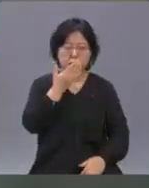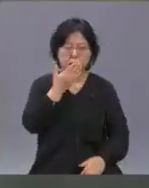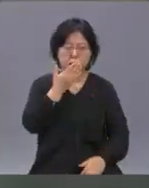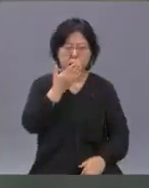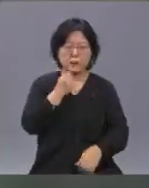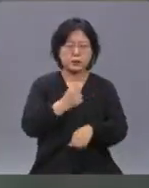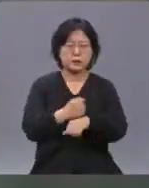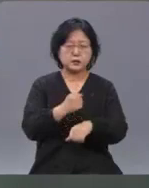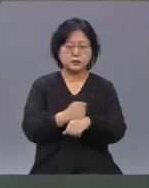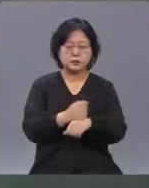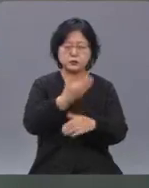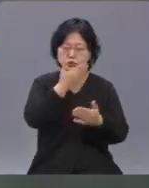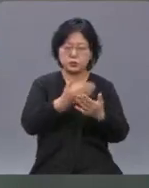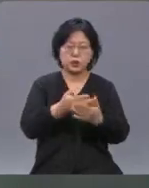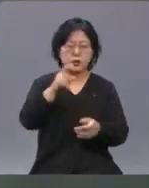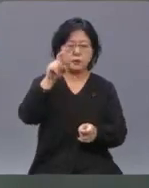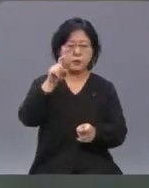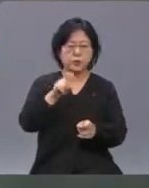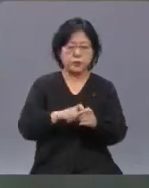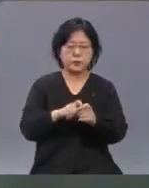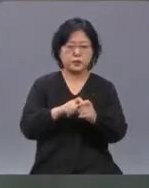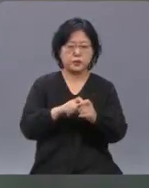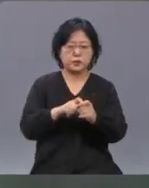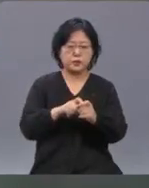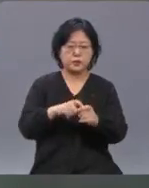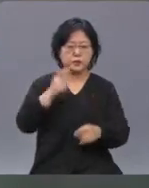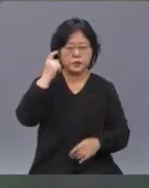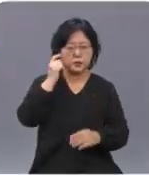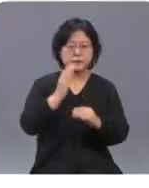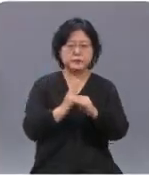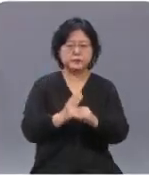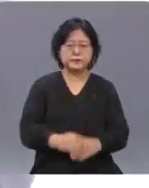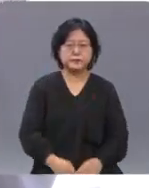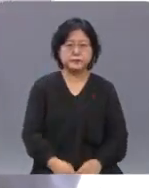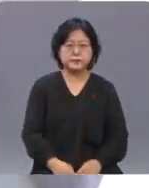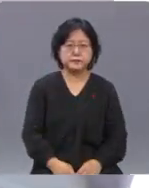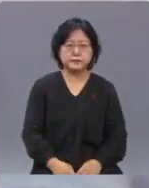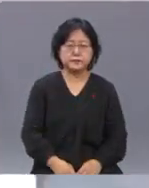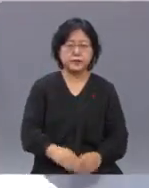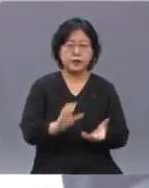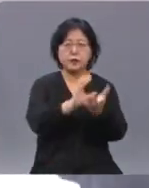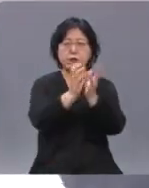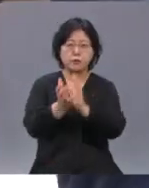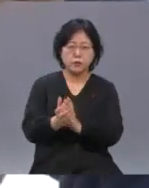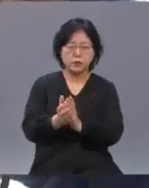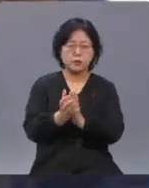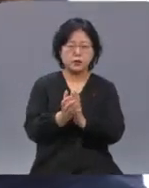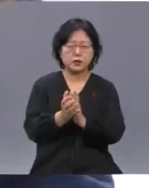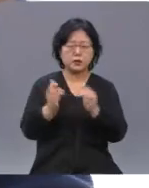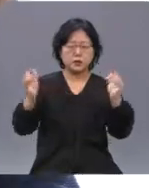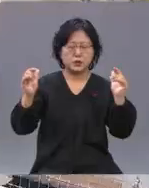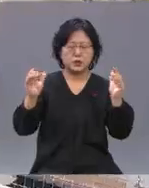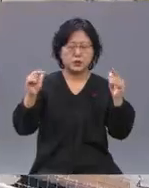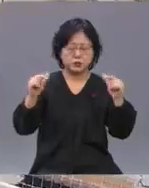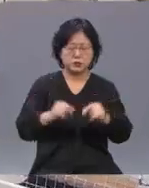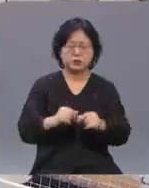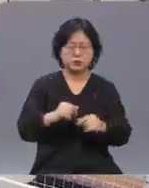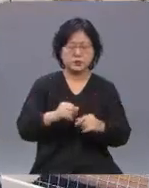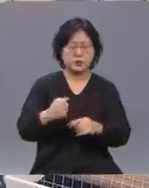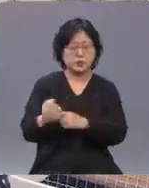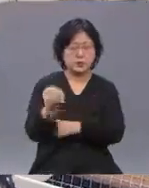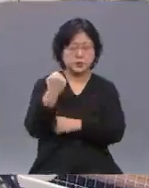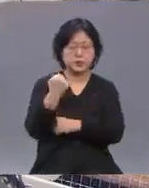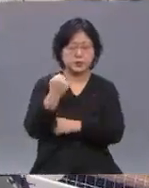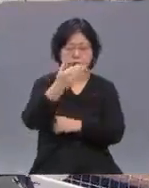하는 것이 중요한 목적이자 목표입니다 정원의 숨겨진 치유 에너지가